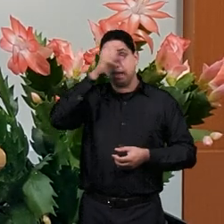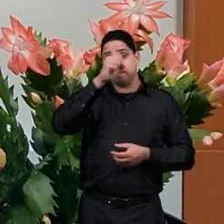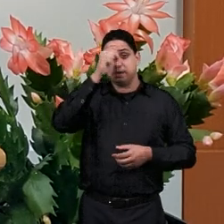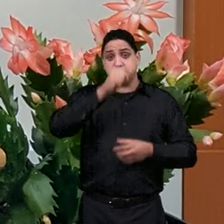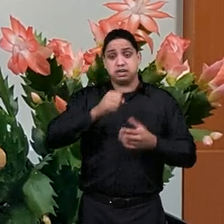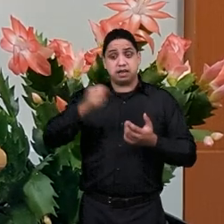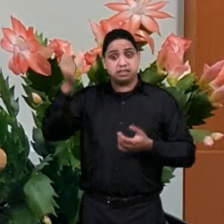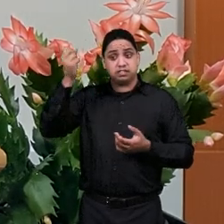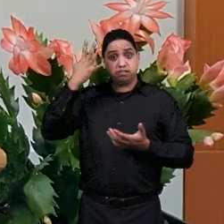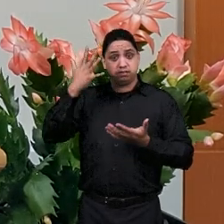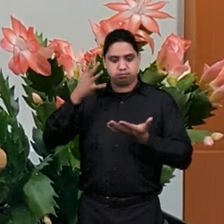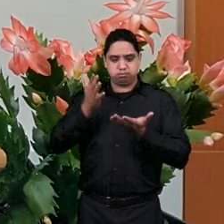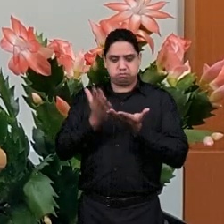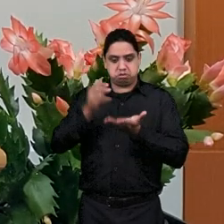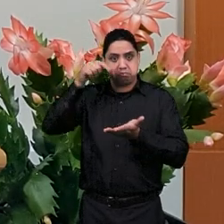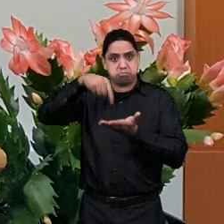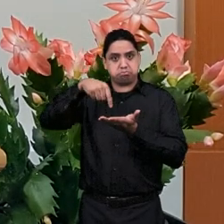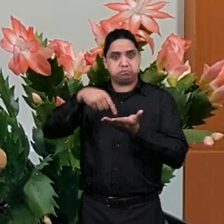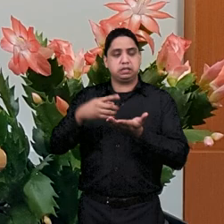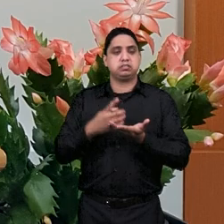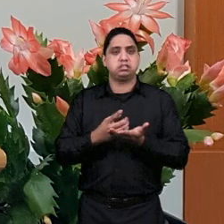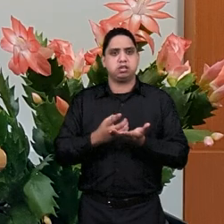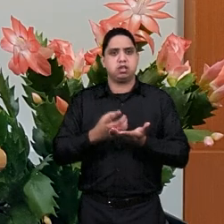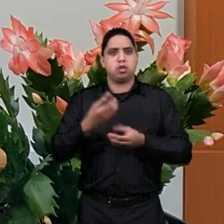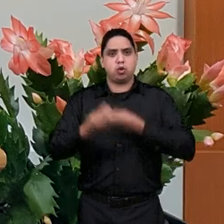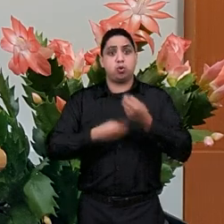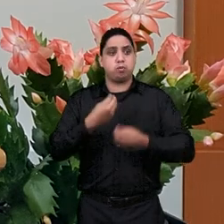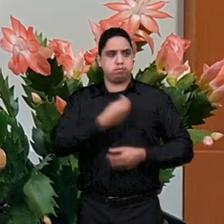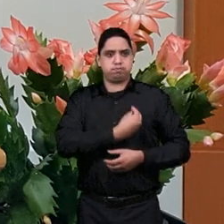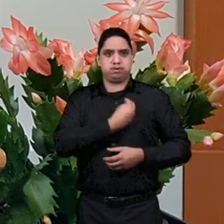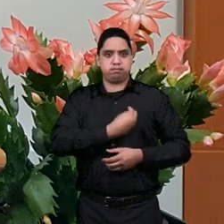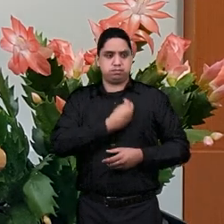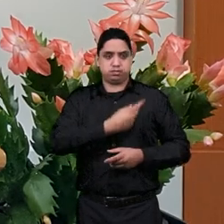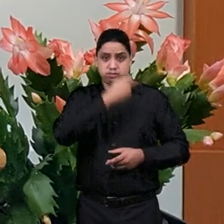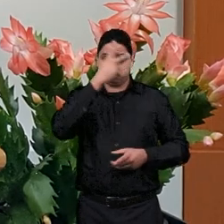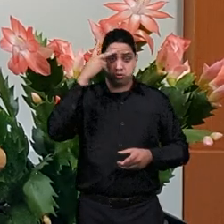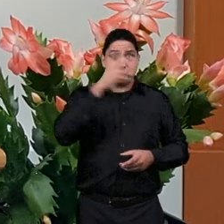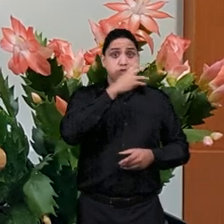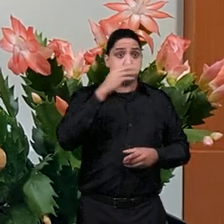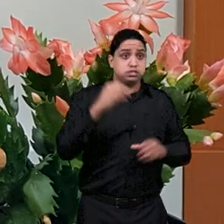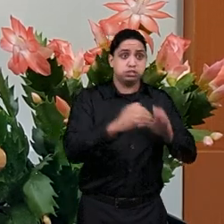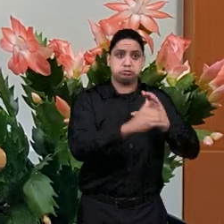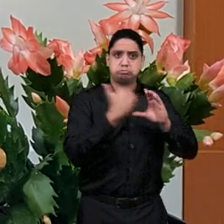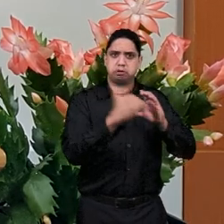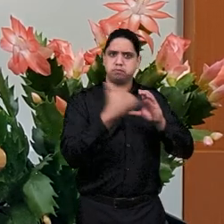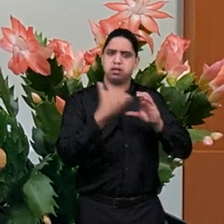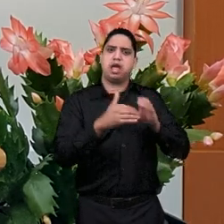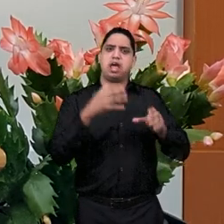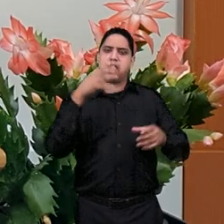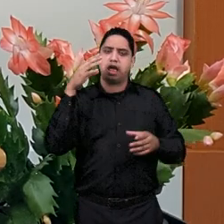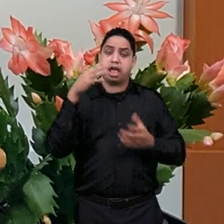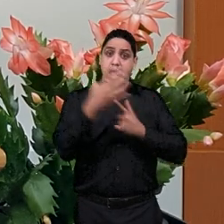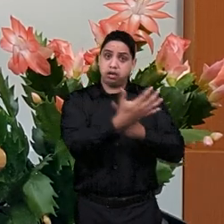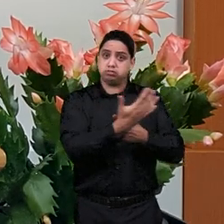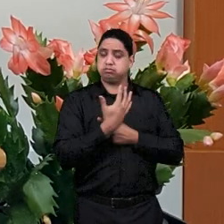des enfants, des adolescents. Pour nous, c'est un